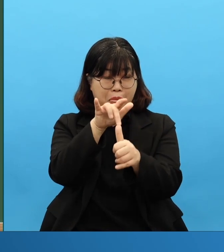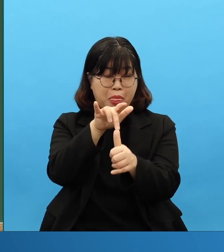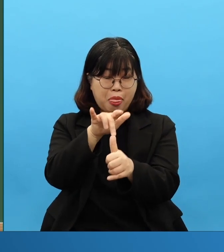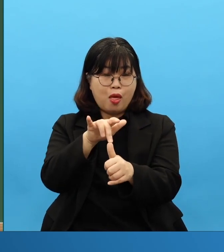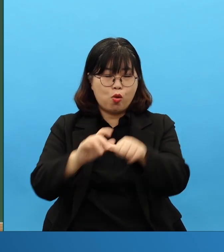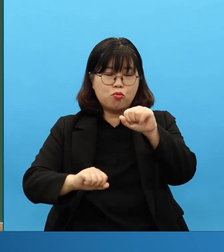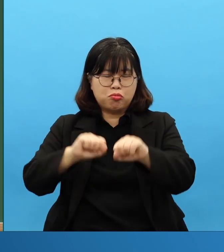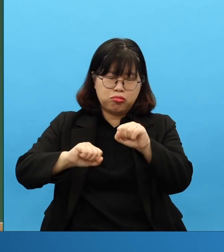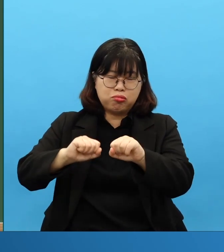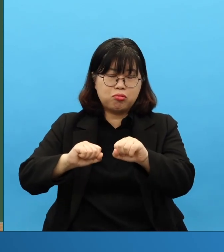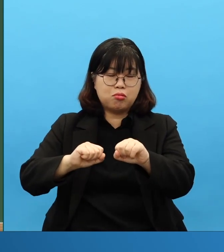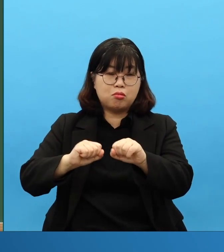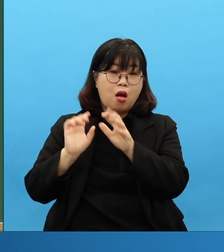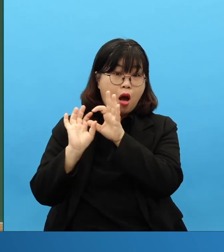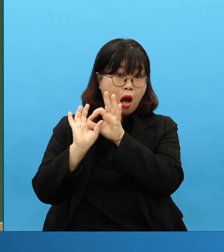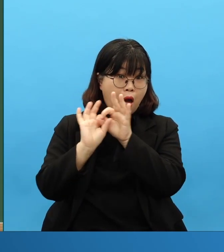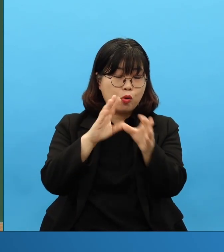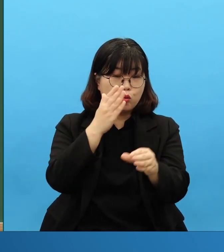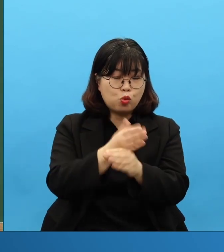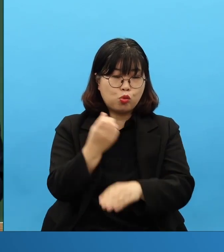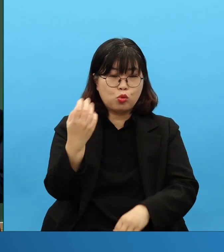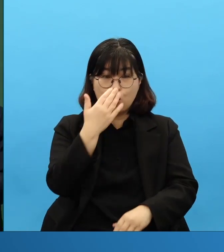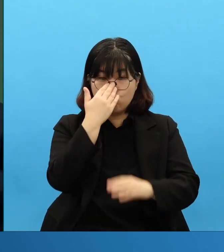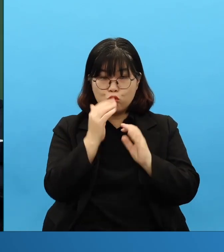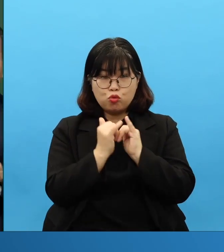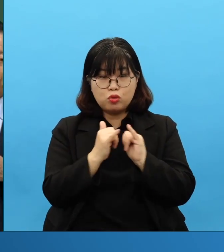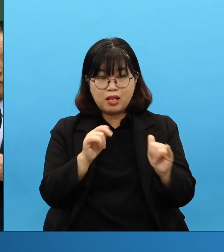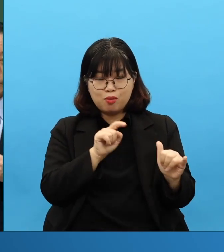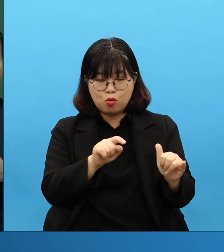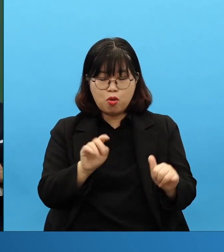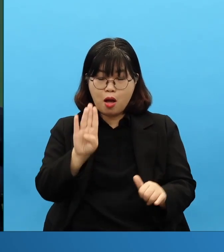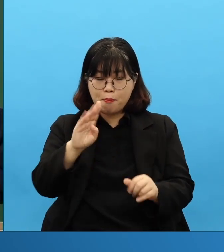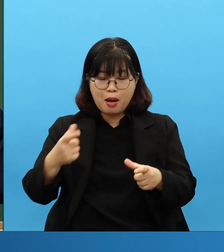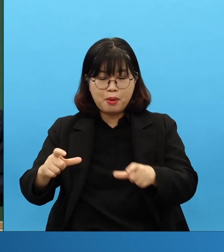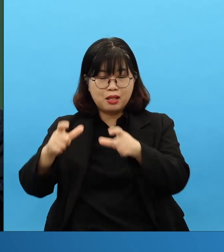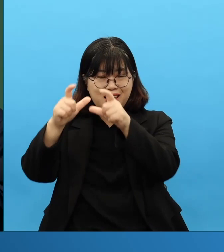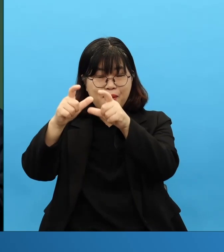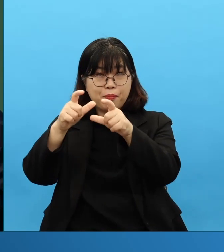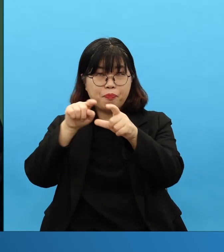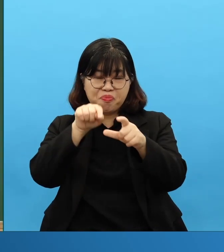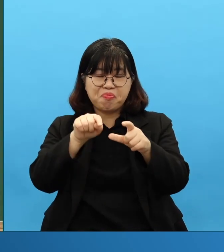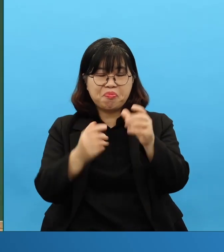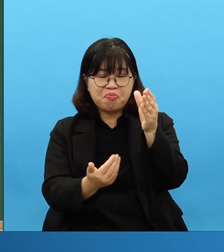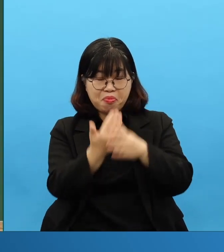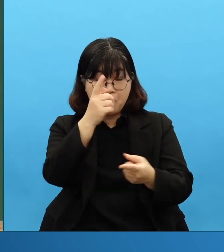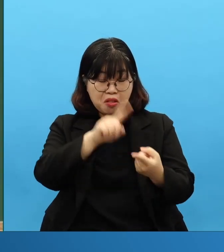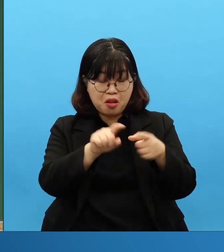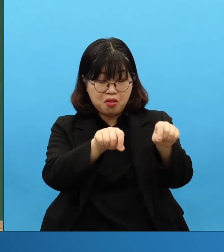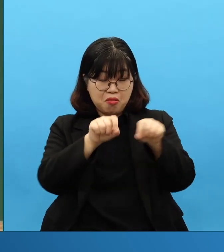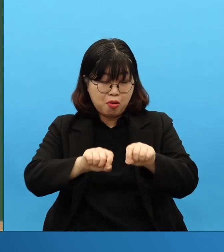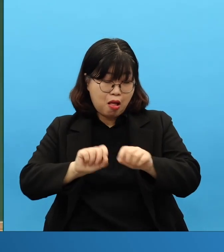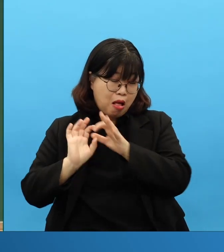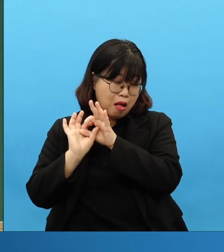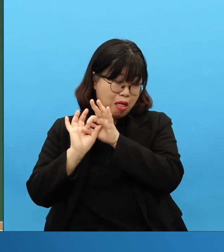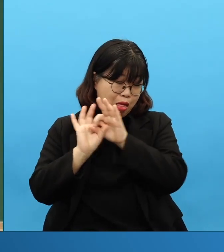시작하고 있습니다. 소시테 이마모 유대인은 바벨탑 운동을 아타라시크 하지메테이마스. 그리고 렘넌트는 반드시 이죠.